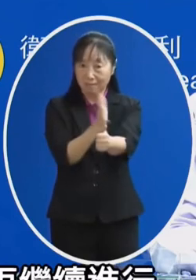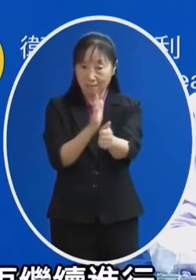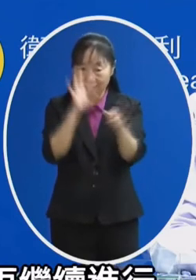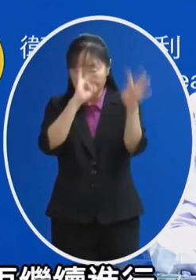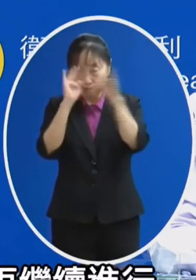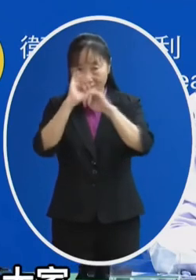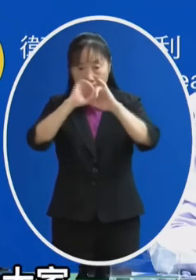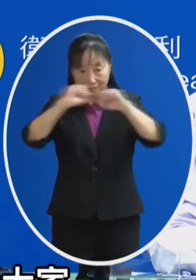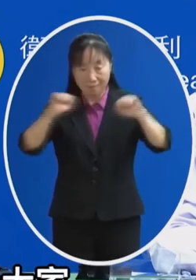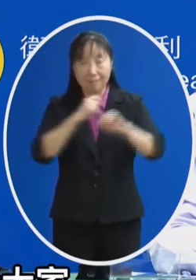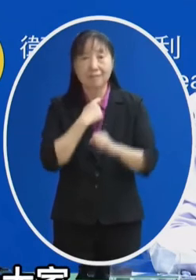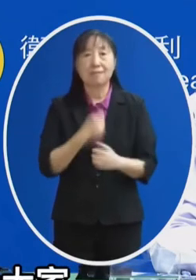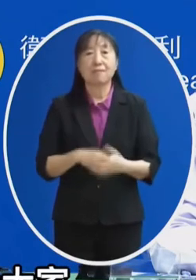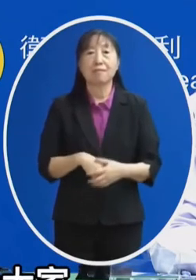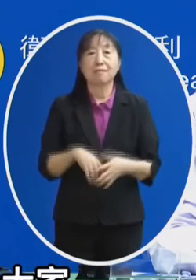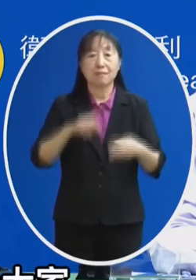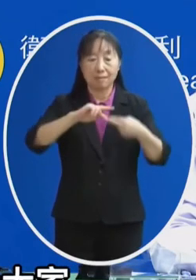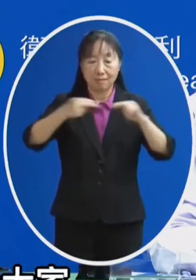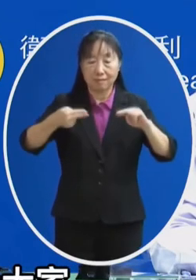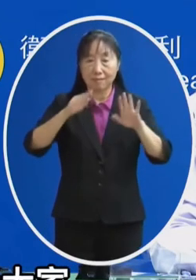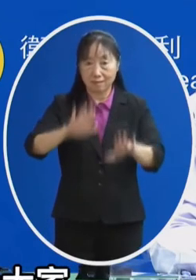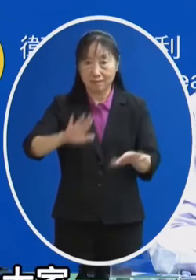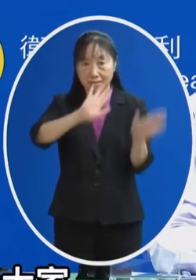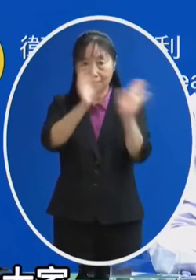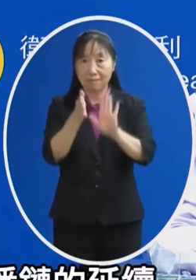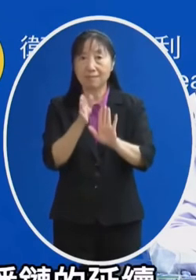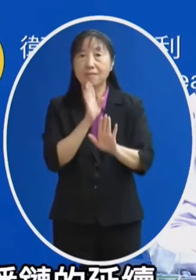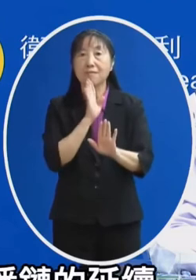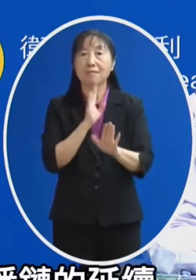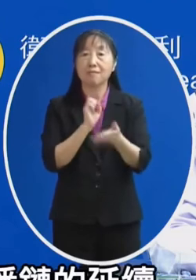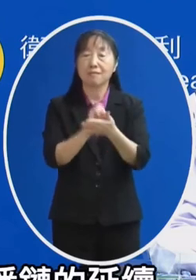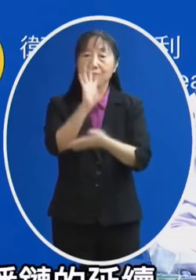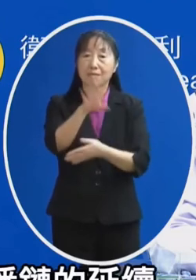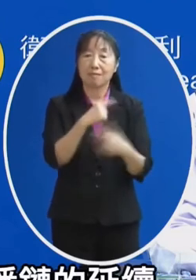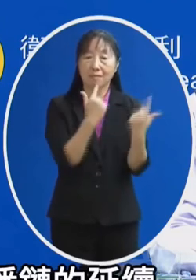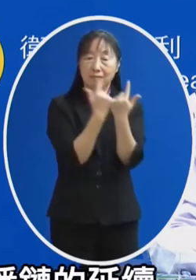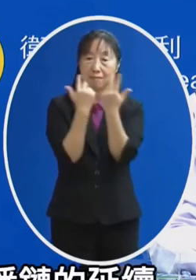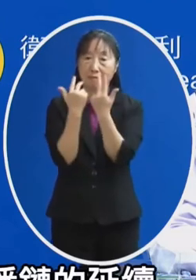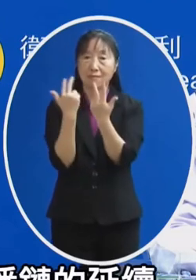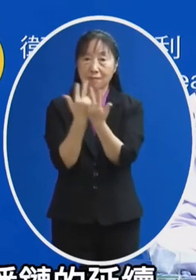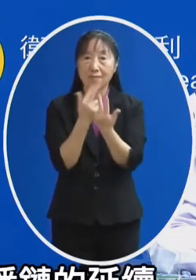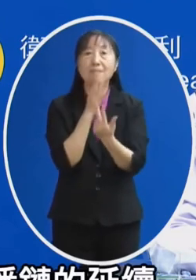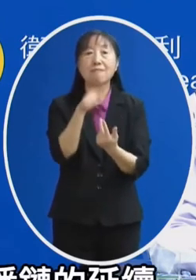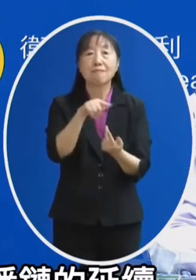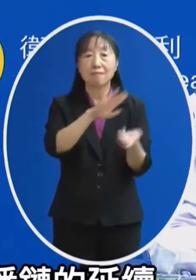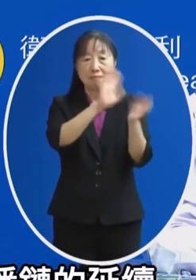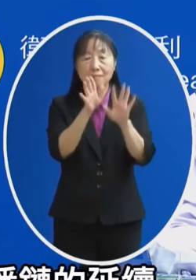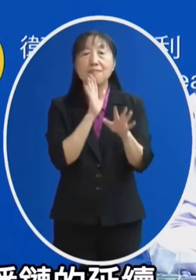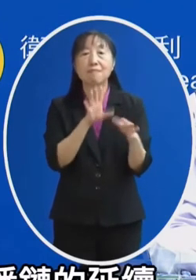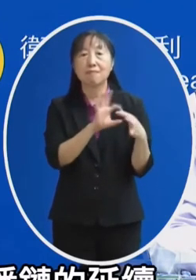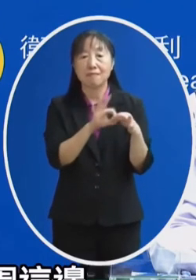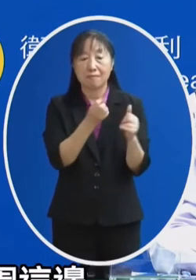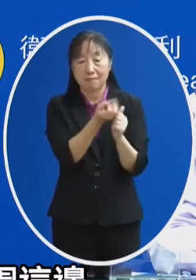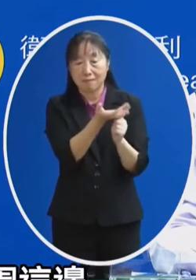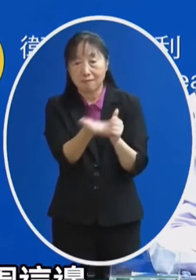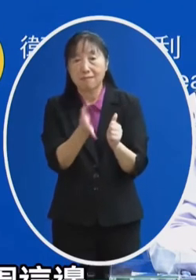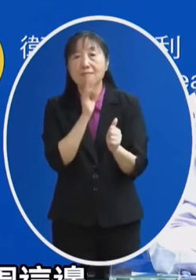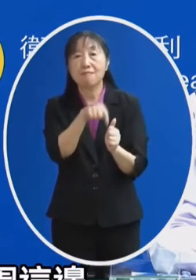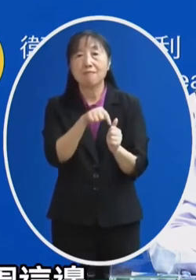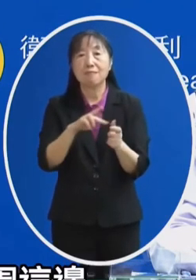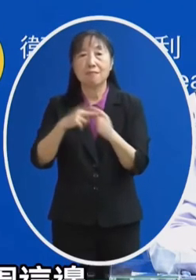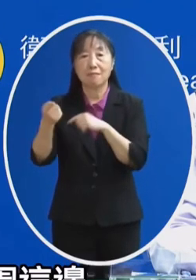进行。只是说用这个序列告诉大家，就是说，这个序列是双北自己先前传播链的一个延续哈，所以应该比较不